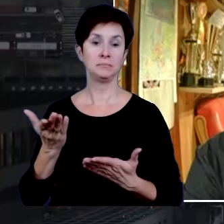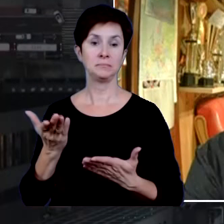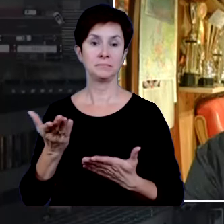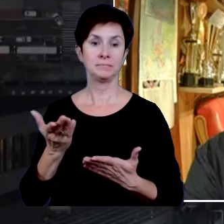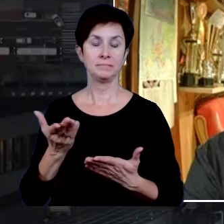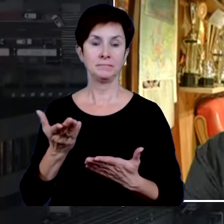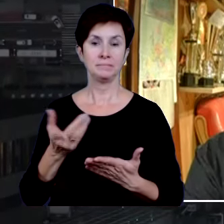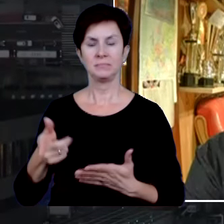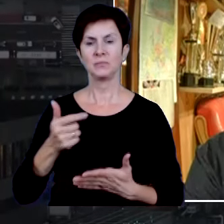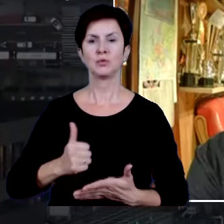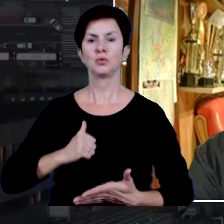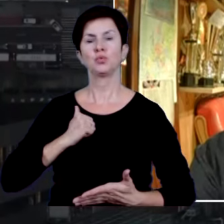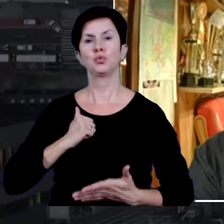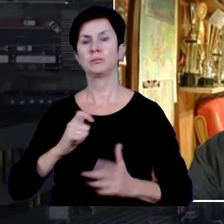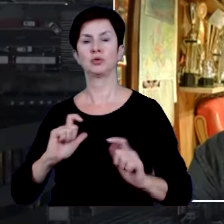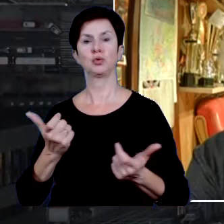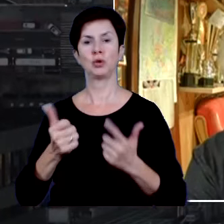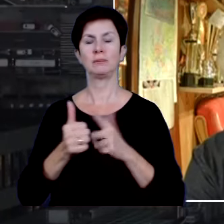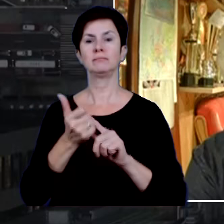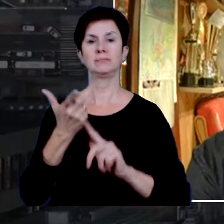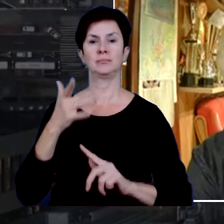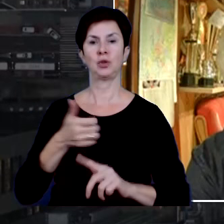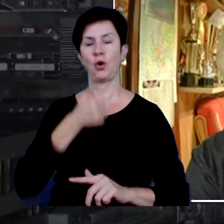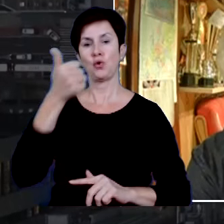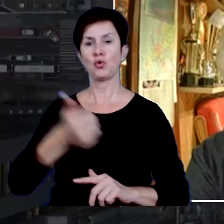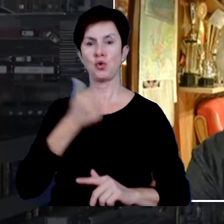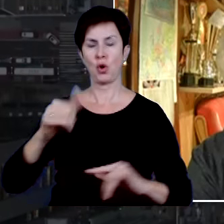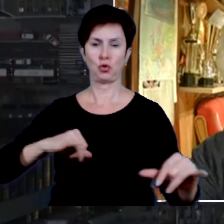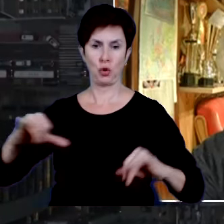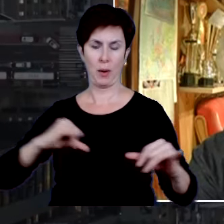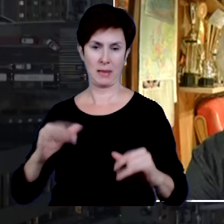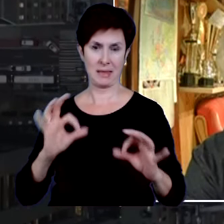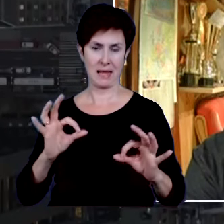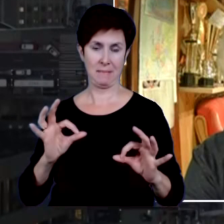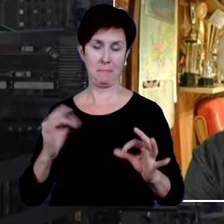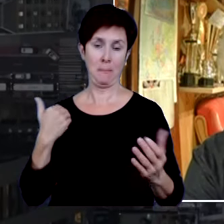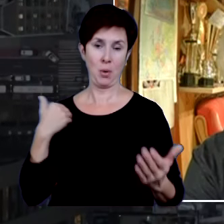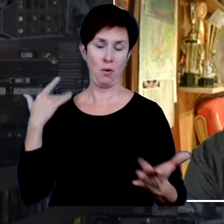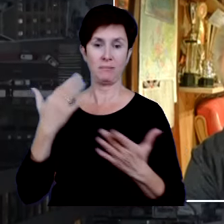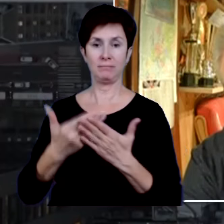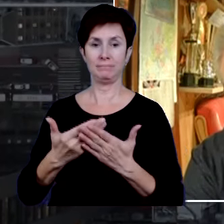dumna, z których dokonań tego roku, niecałego roku rządów obecnej władzy?